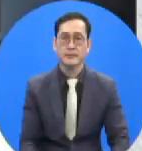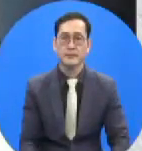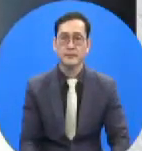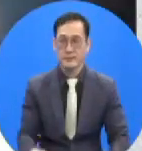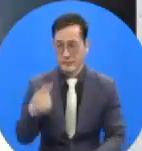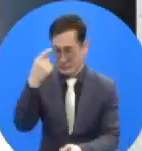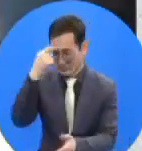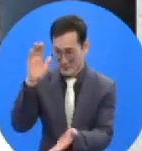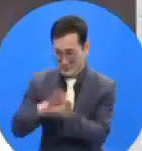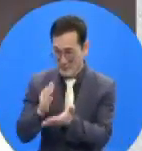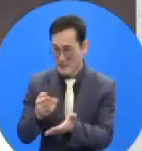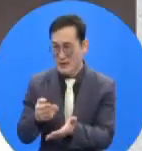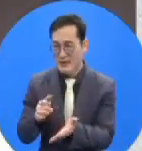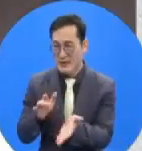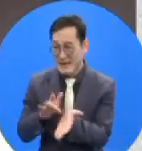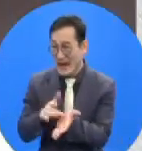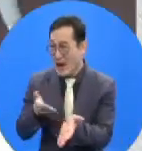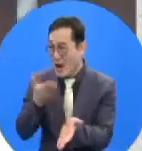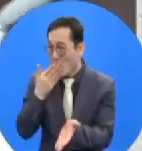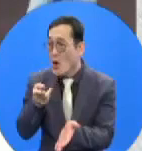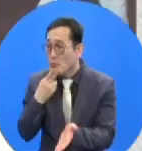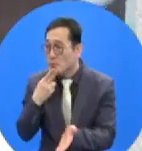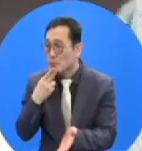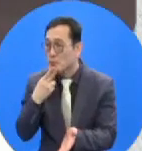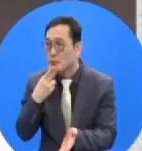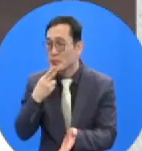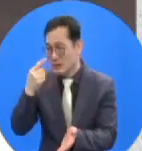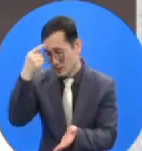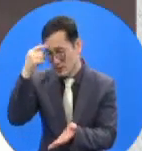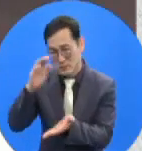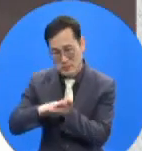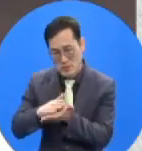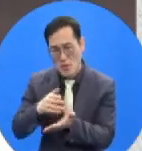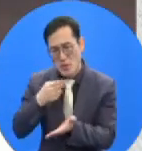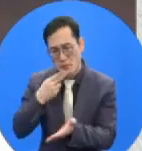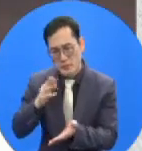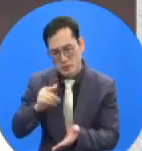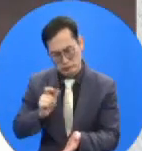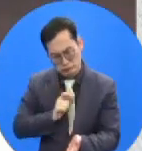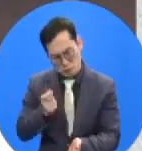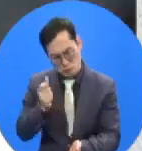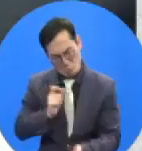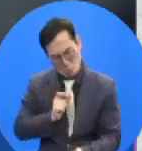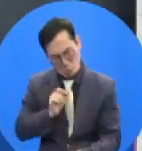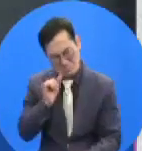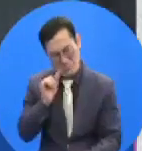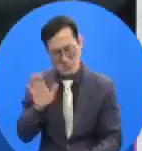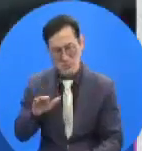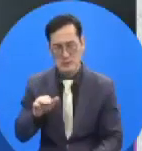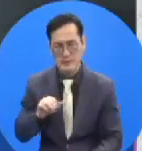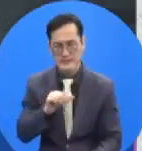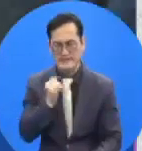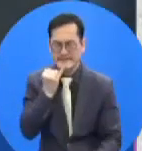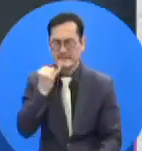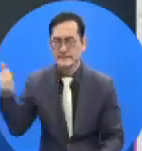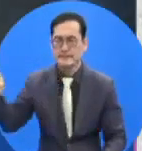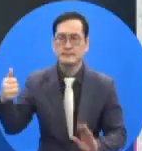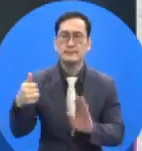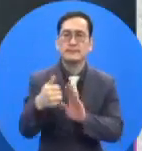해열제를 안 먹고선 통과할 수 있는 환경이 되거든요. 그래서 이 지금 코로나19가 굉장히 무서운 바이러스로 평가가 되고 있는 겁니다.